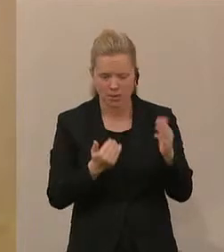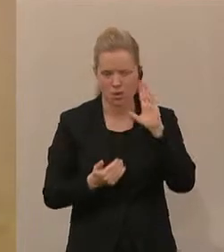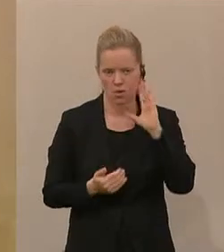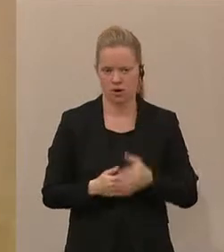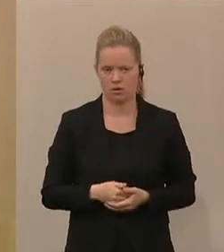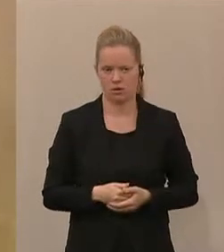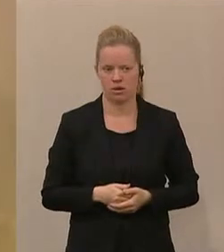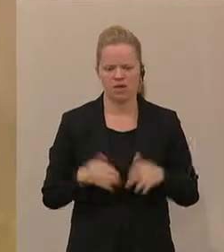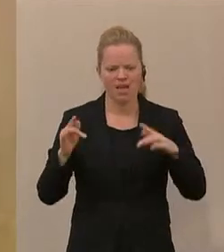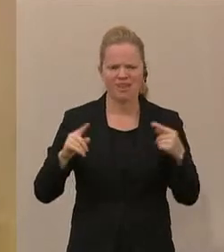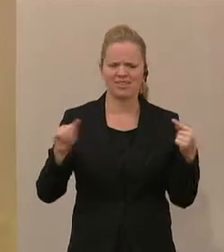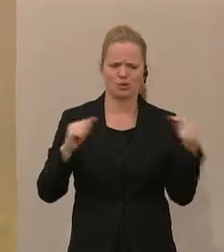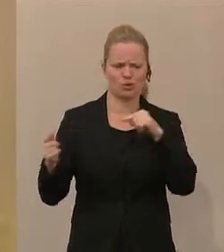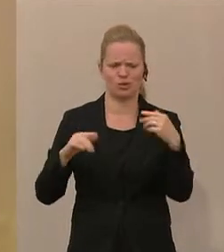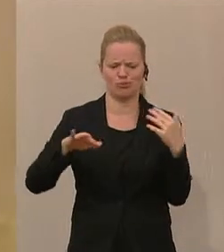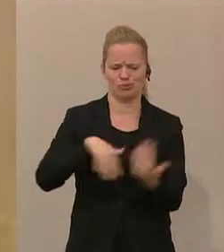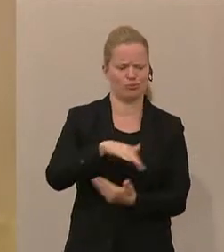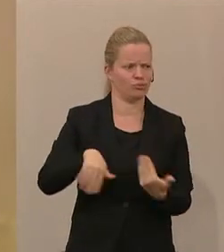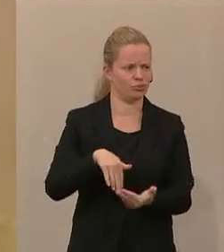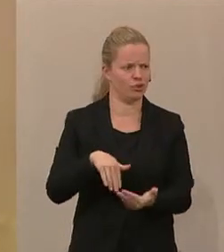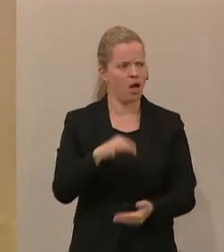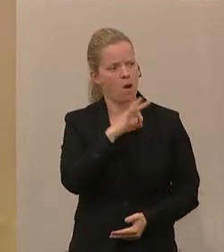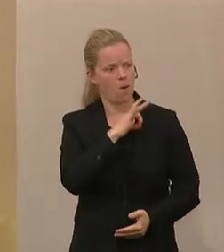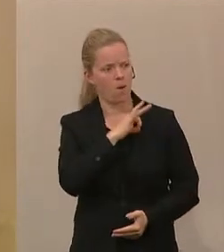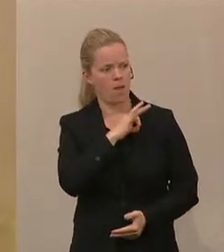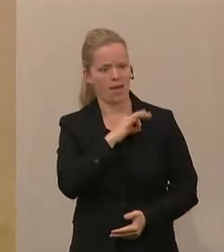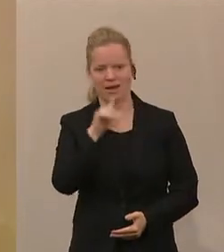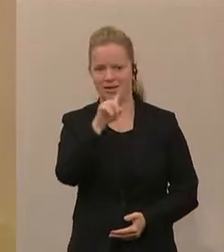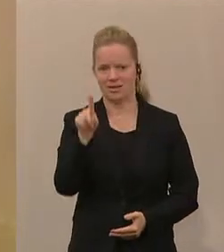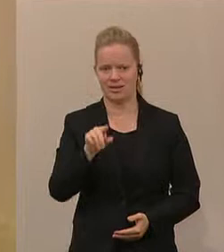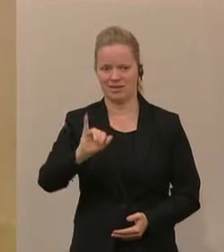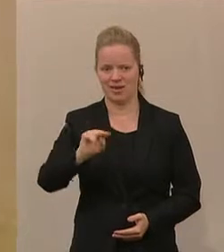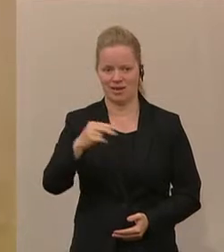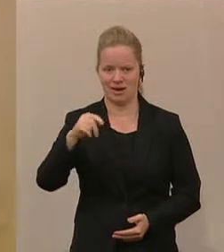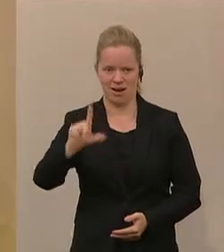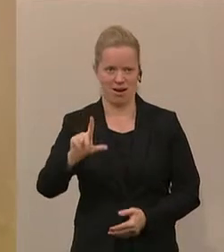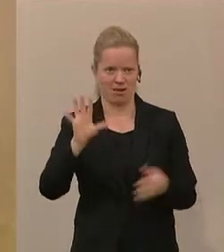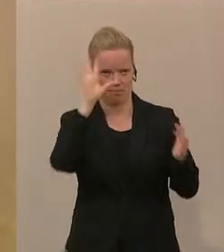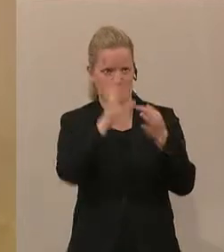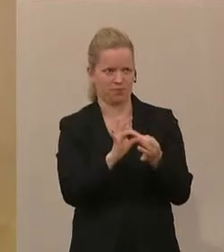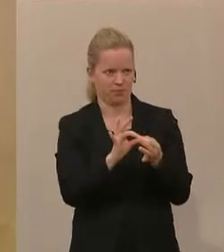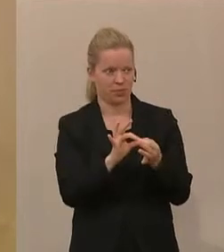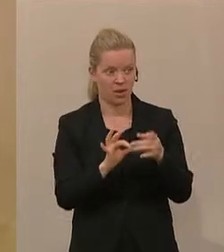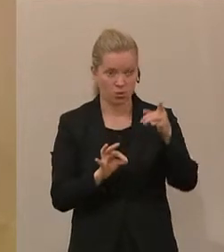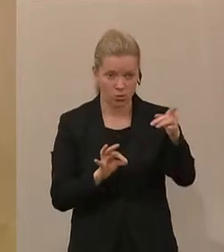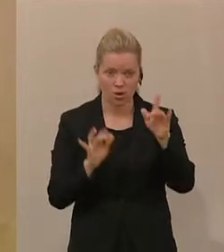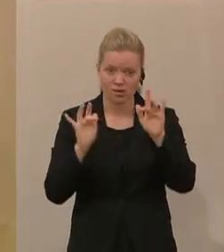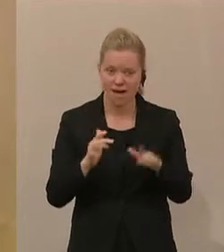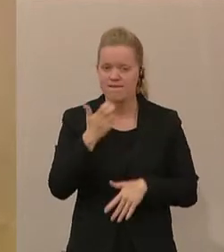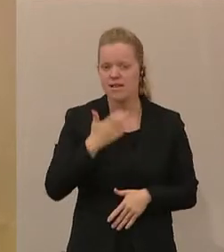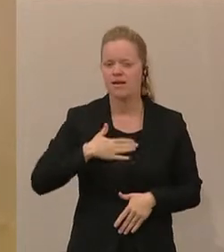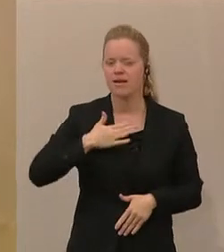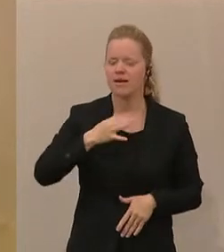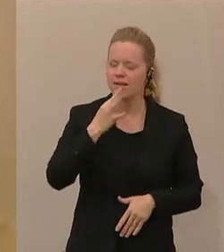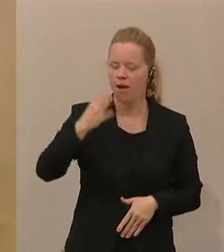diese Kraut- und Rühm-Diskussion, und jetzt bin ich schon bei Ihnen, Herr Kollege Zinkel. Bin ich ja schon dort. Wenn Sie messbare Größen wissen wollen, was